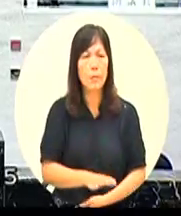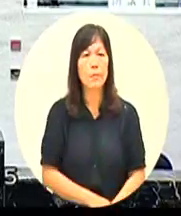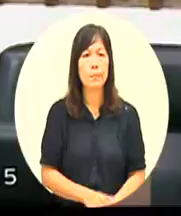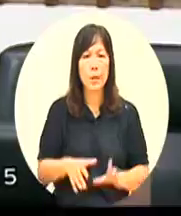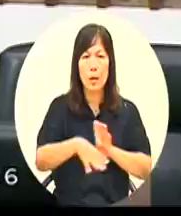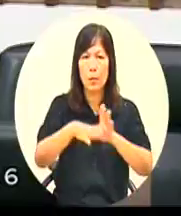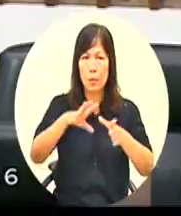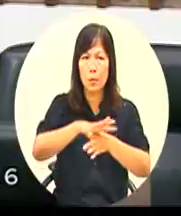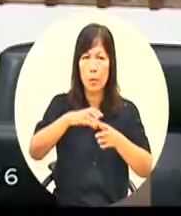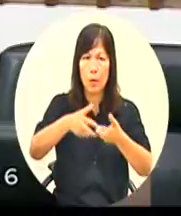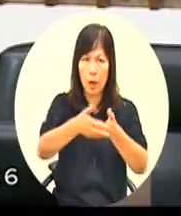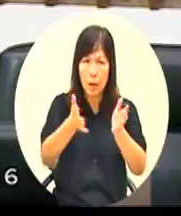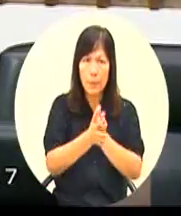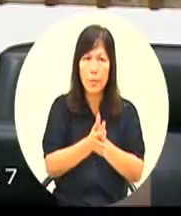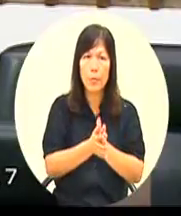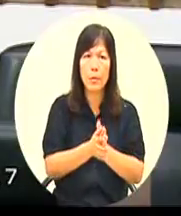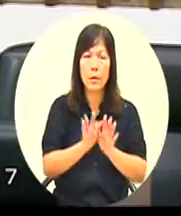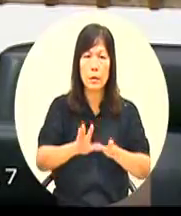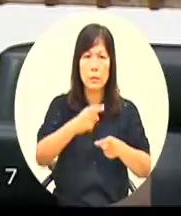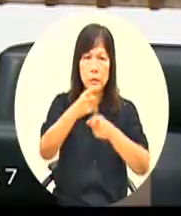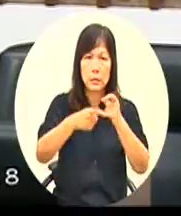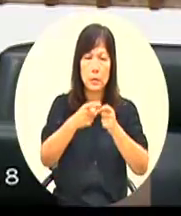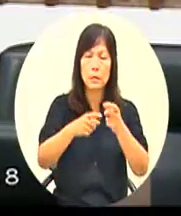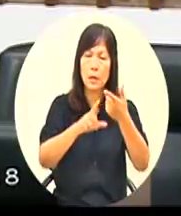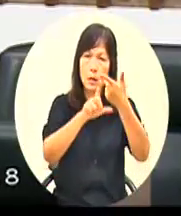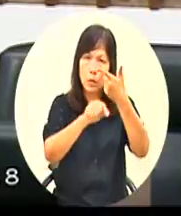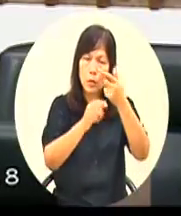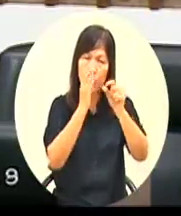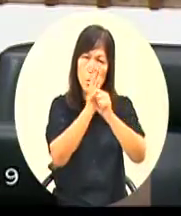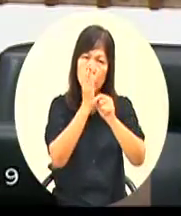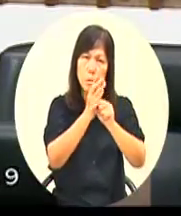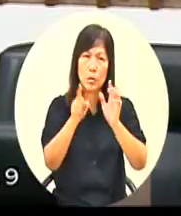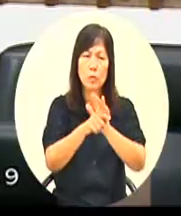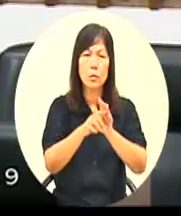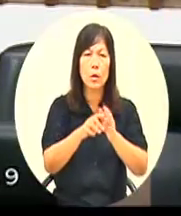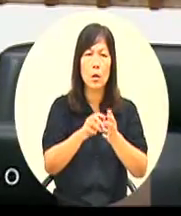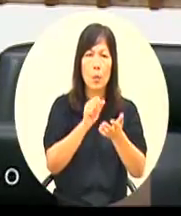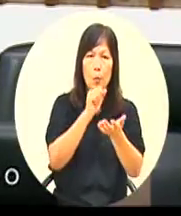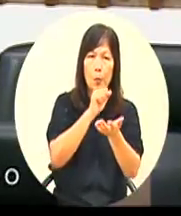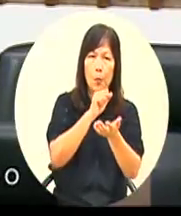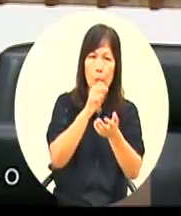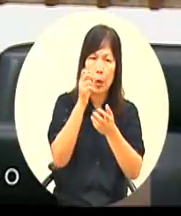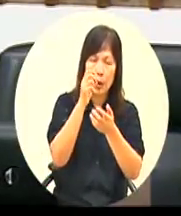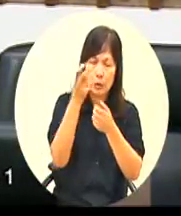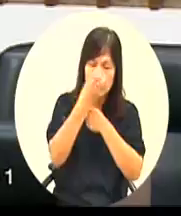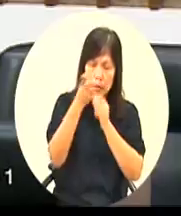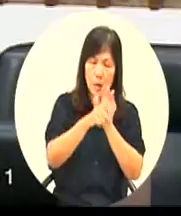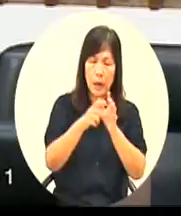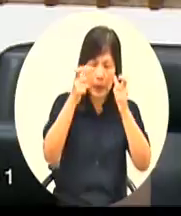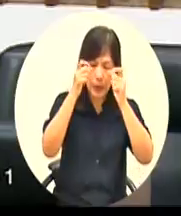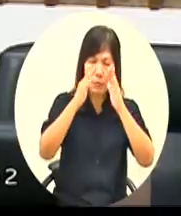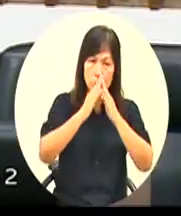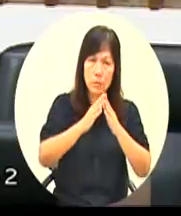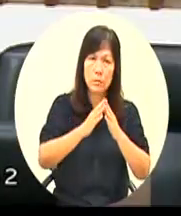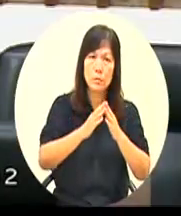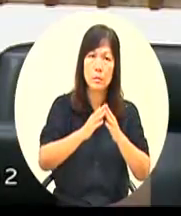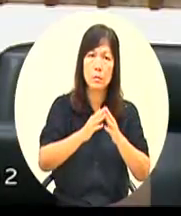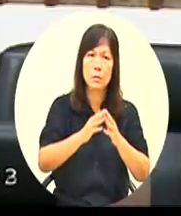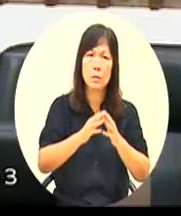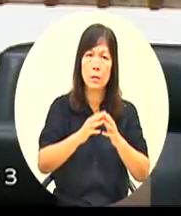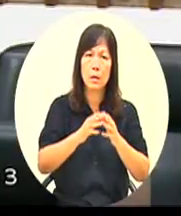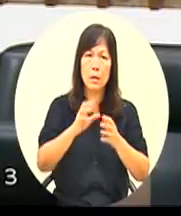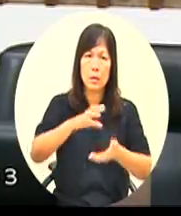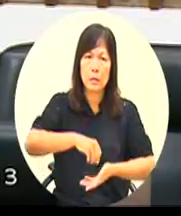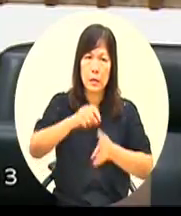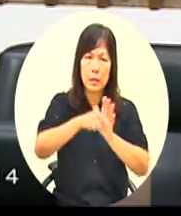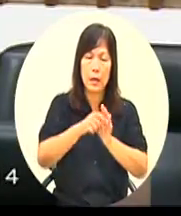部今年呢，在6月中的时候有初审通过高雄市那个所提